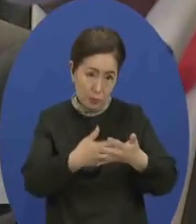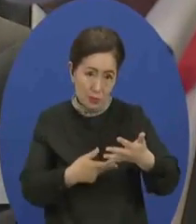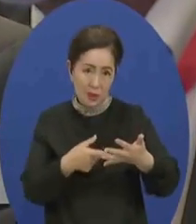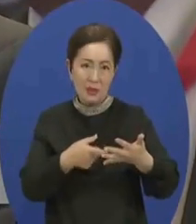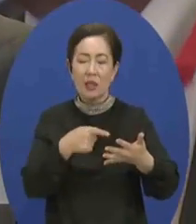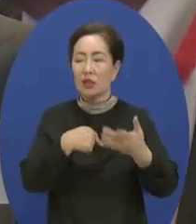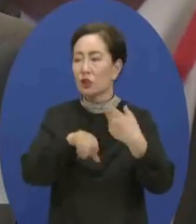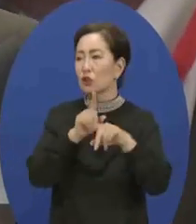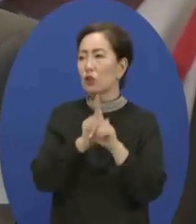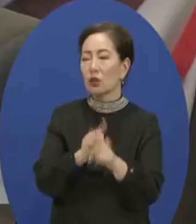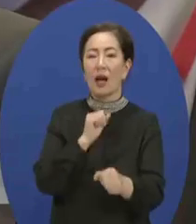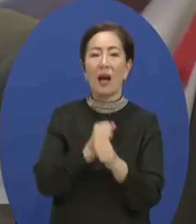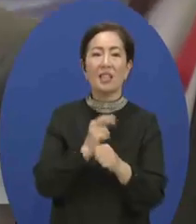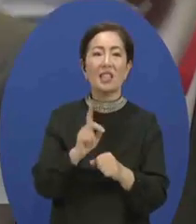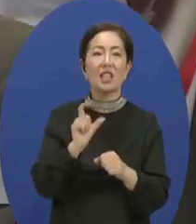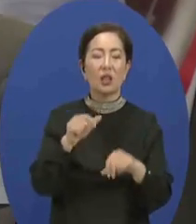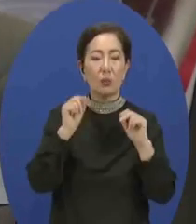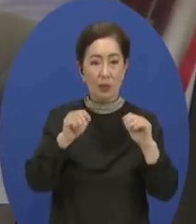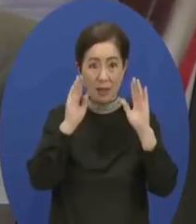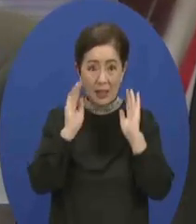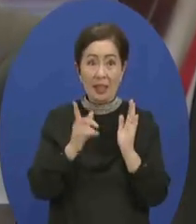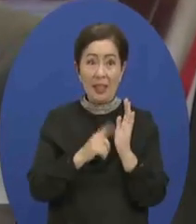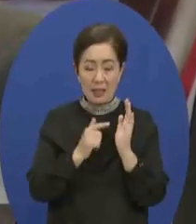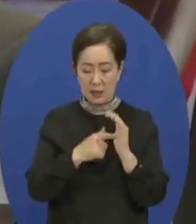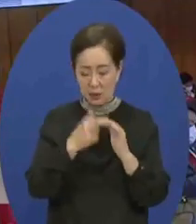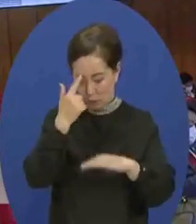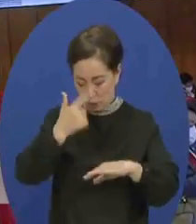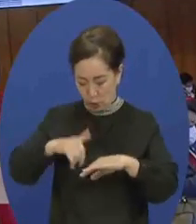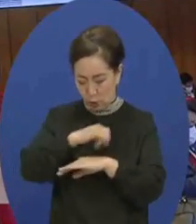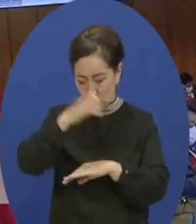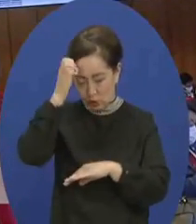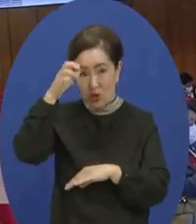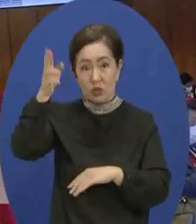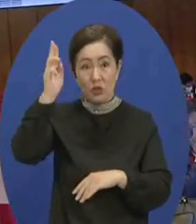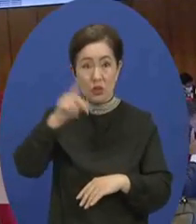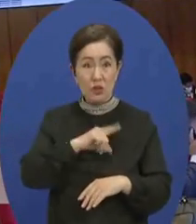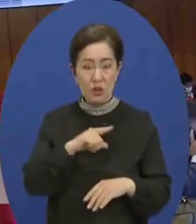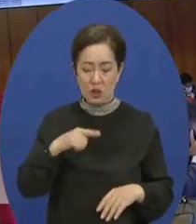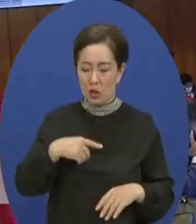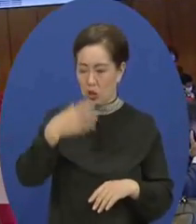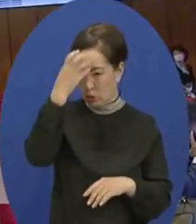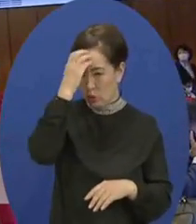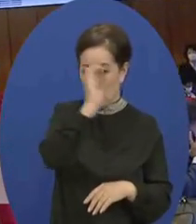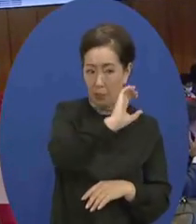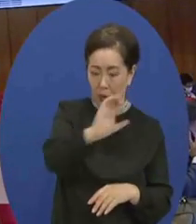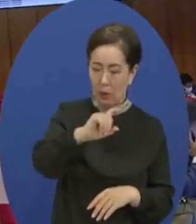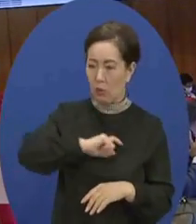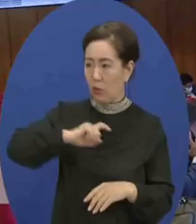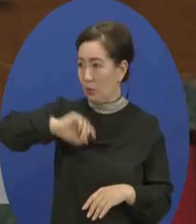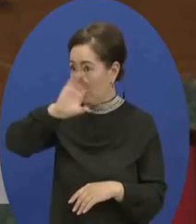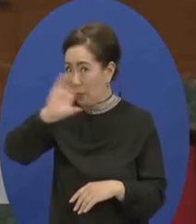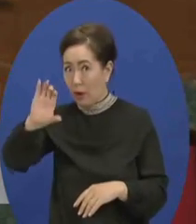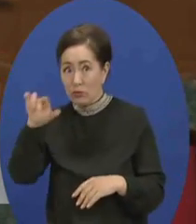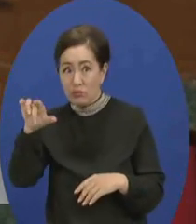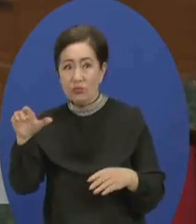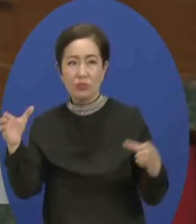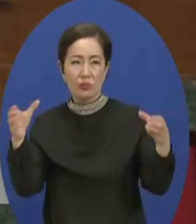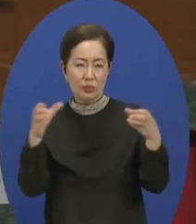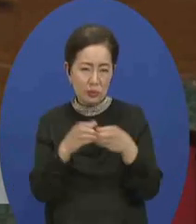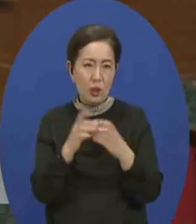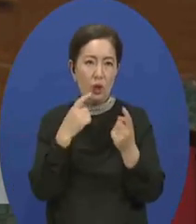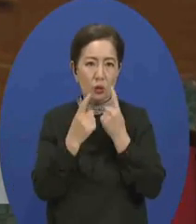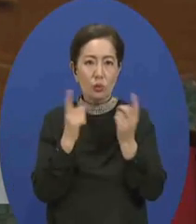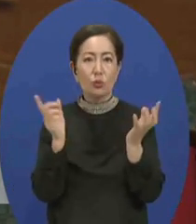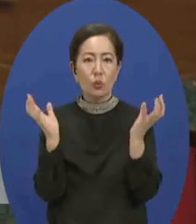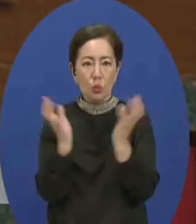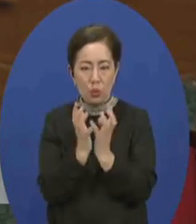талууд үзэж байгаа. За Монгол улсын ерөнхийлөгчийн хувьд төр хувийн хэвшил хөрөнгө оруулагчдын зөвлөлдөх уулзалтыг жил бүр зохион